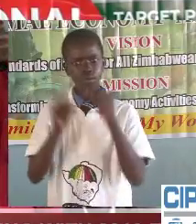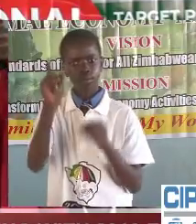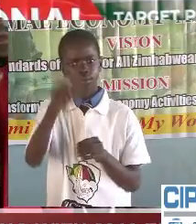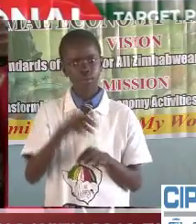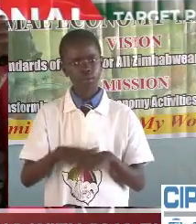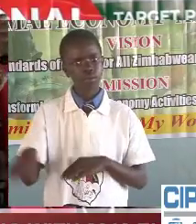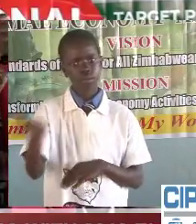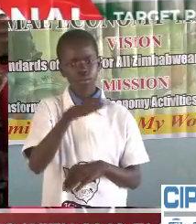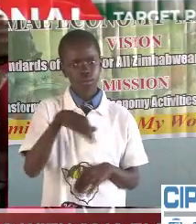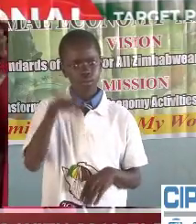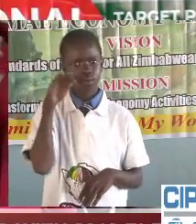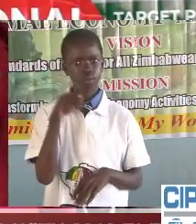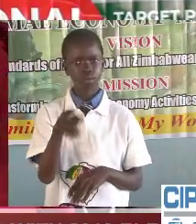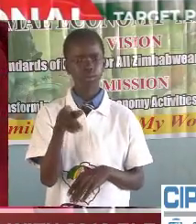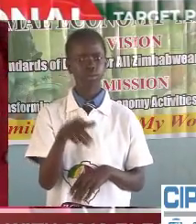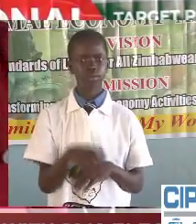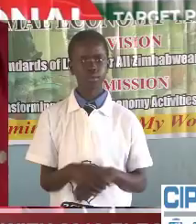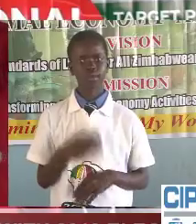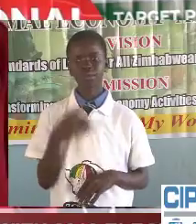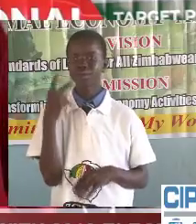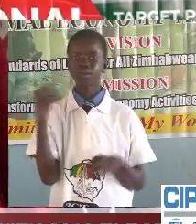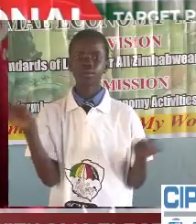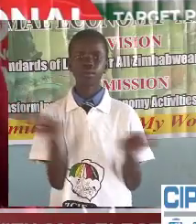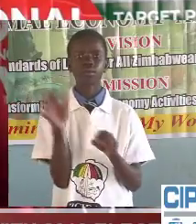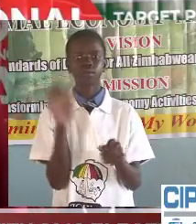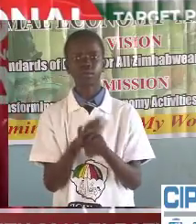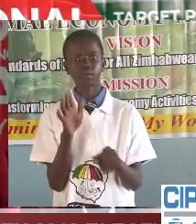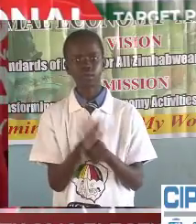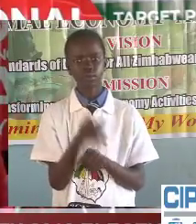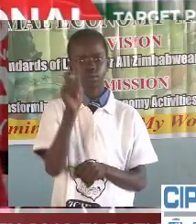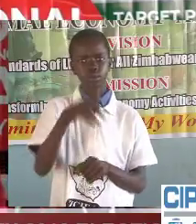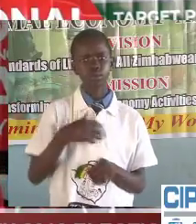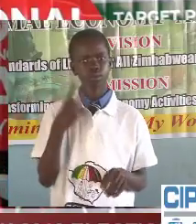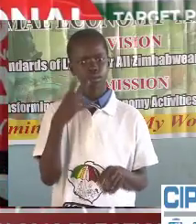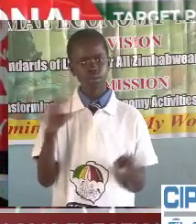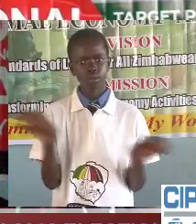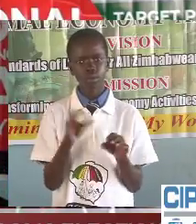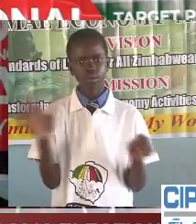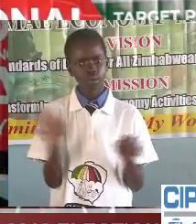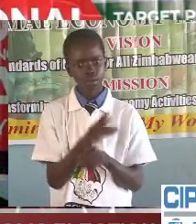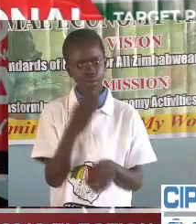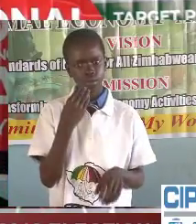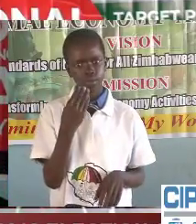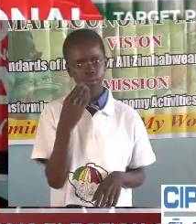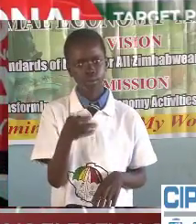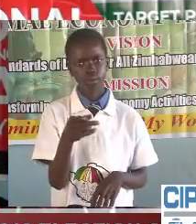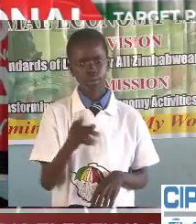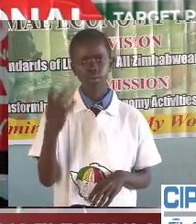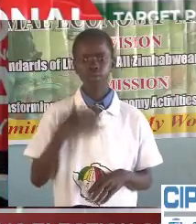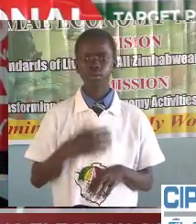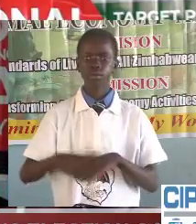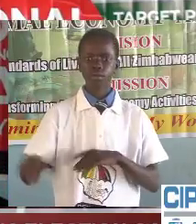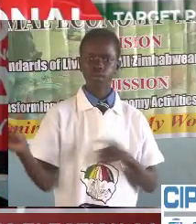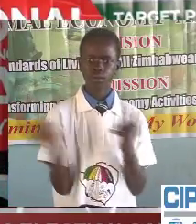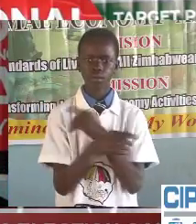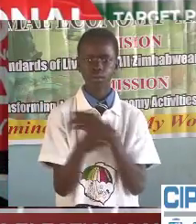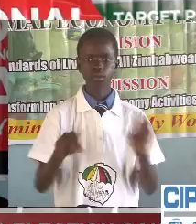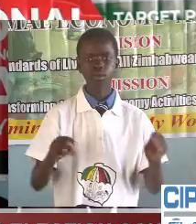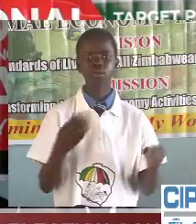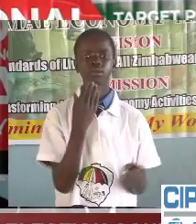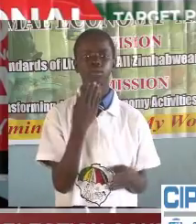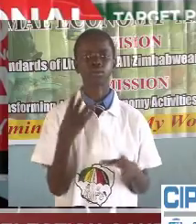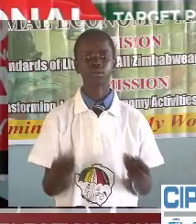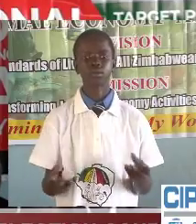zitshintshe angikhampeneli muntu, ngikhulumela abantu abacindezelweyo, abangabantu abazisebenzayo,